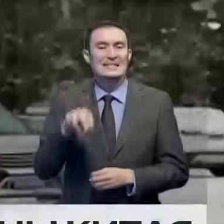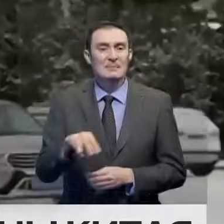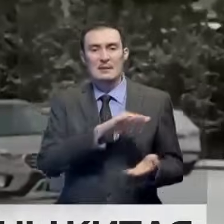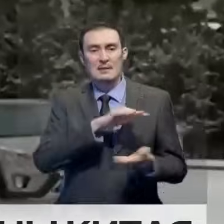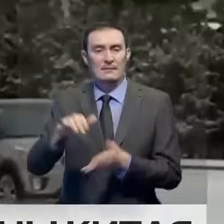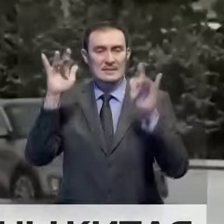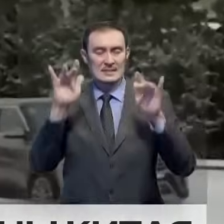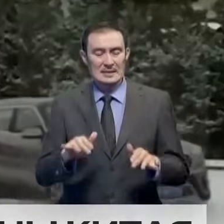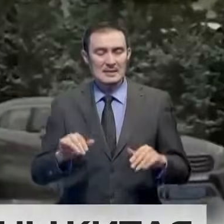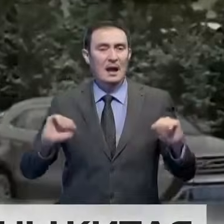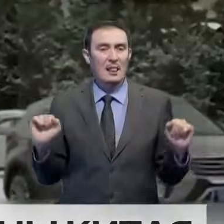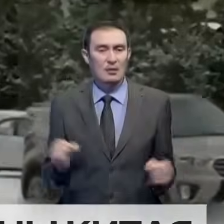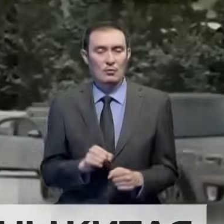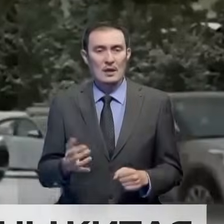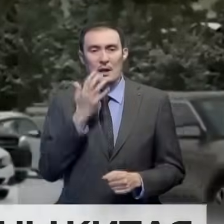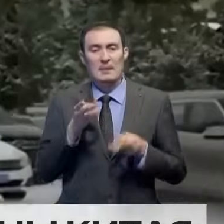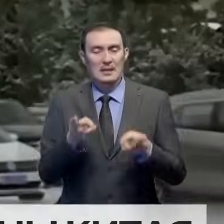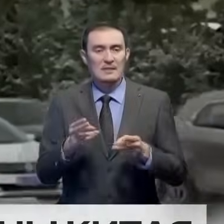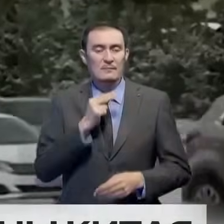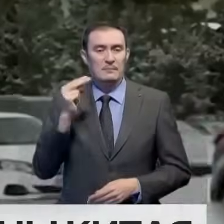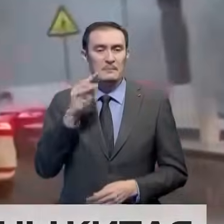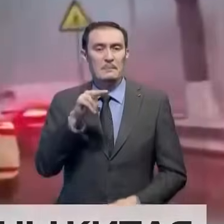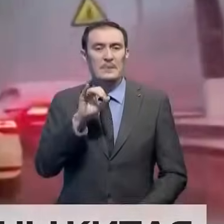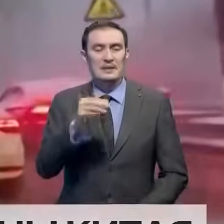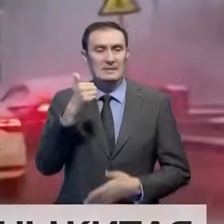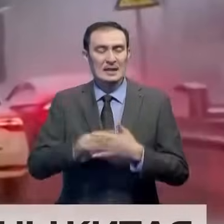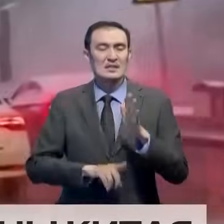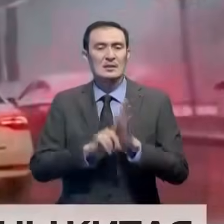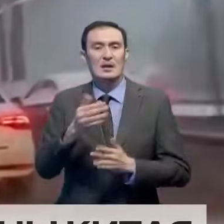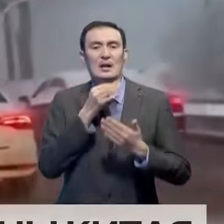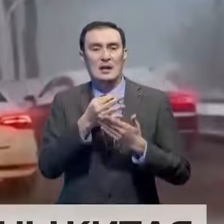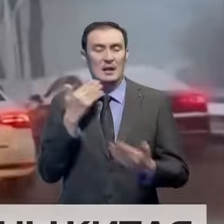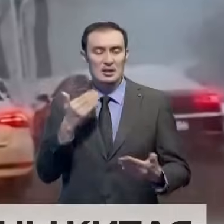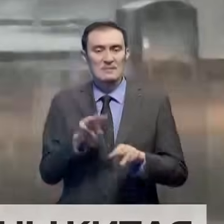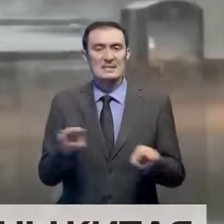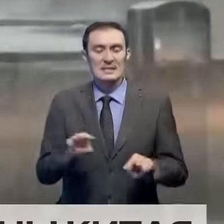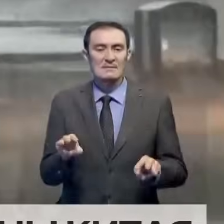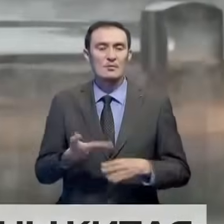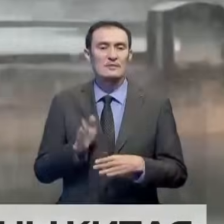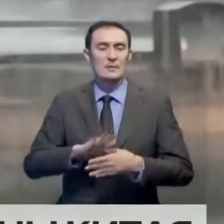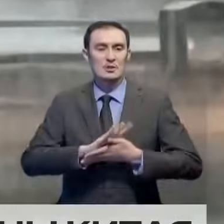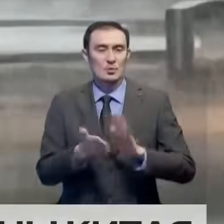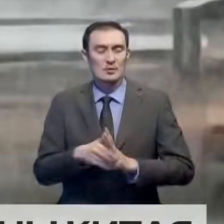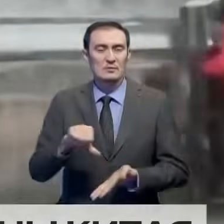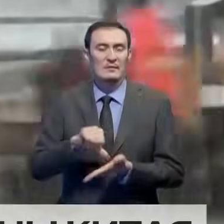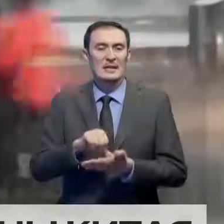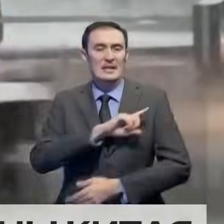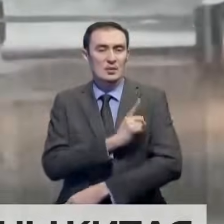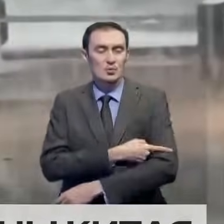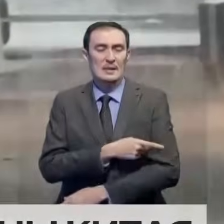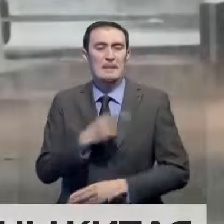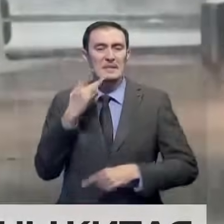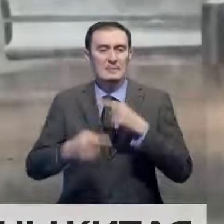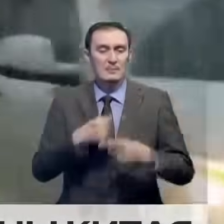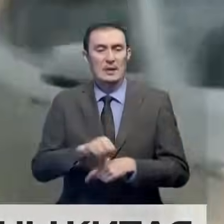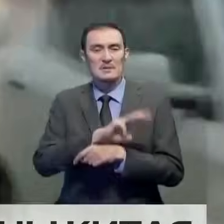сантиметров снега. Из-за холодов подачу тепла в Пекине начнут раньше обычного. Министерство по чрезвычайным ситуациям задействовали ресурсы для